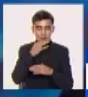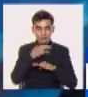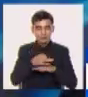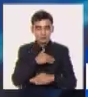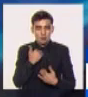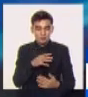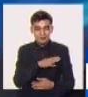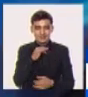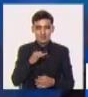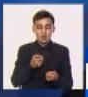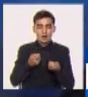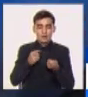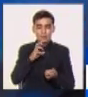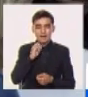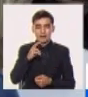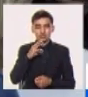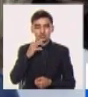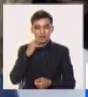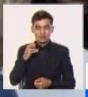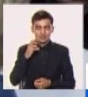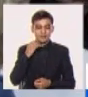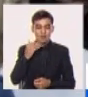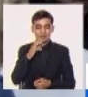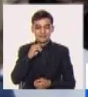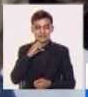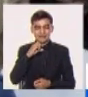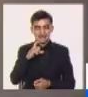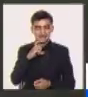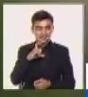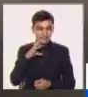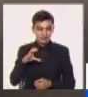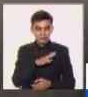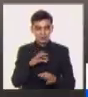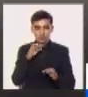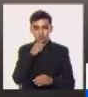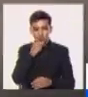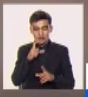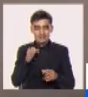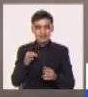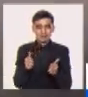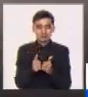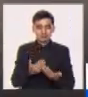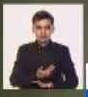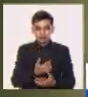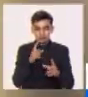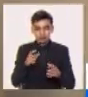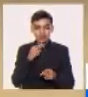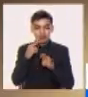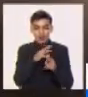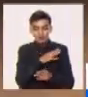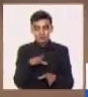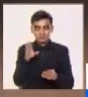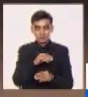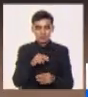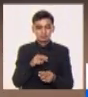сотрудники СЭС под руководством Бекшина и вовсе игнорируют не только запросы журналистов, но и жалобы жильцов, которые боятся, что в подобных